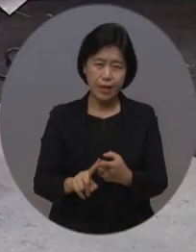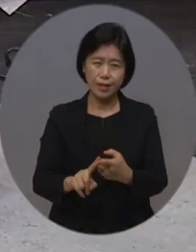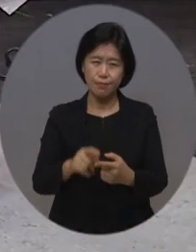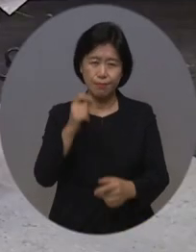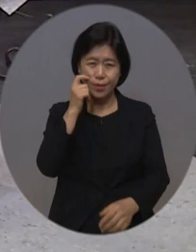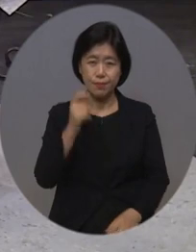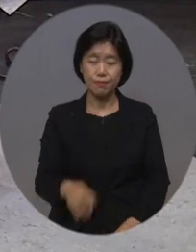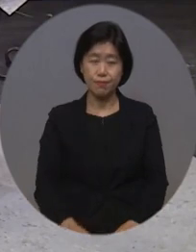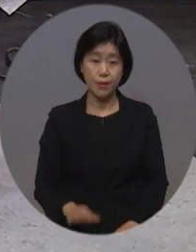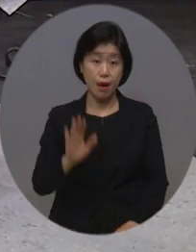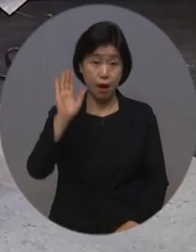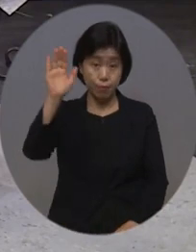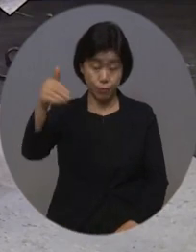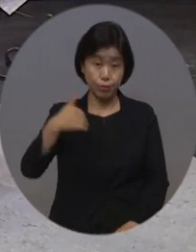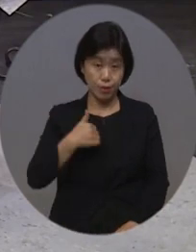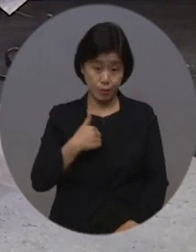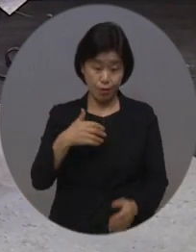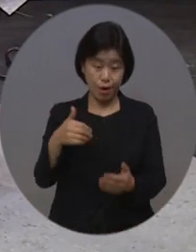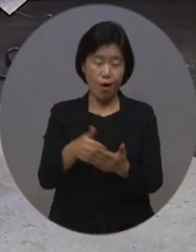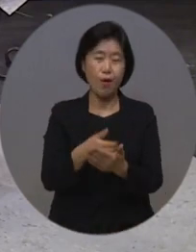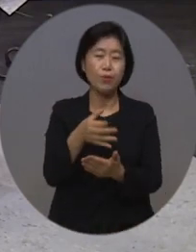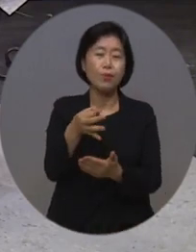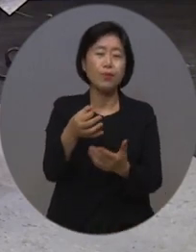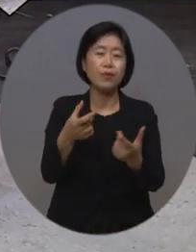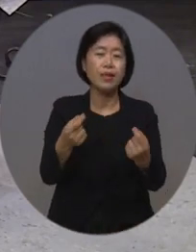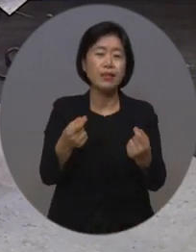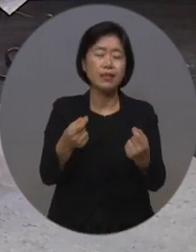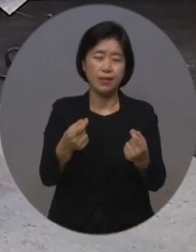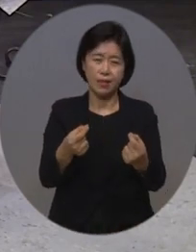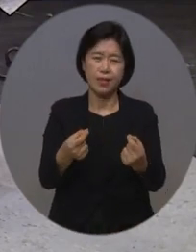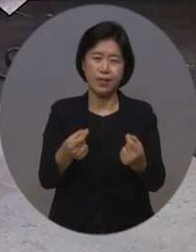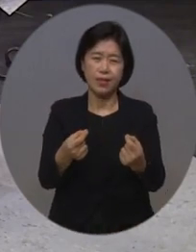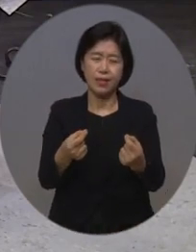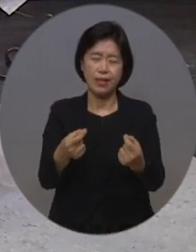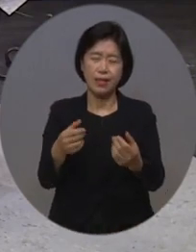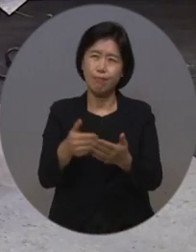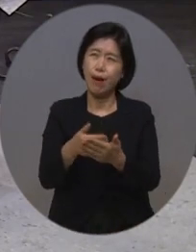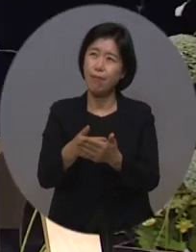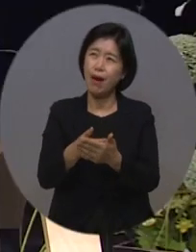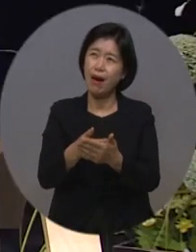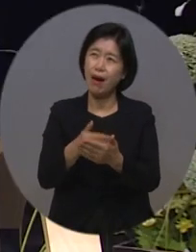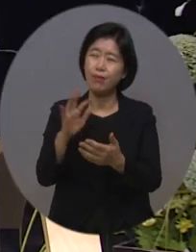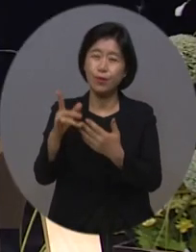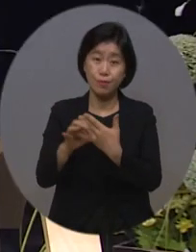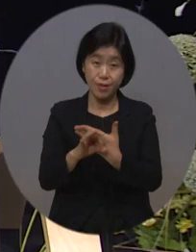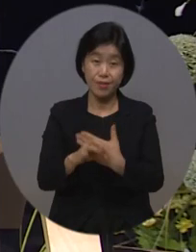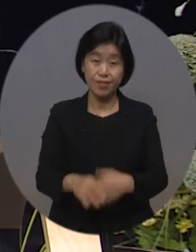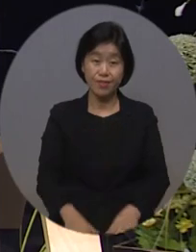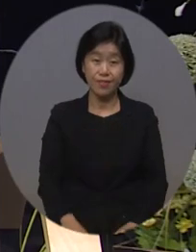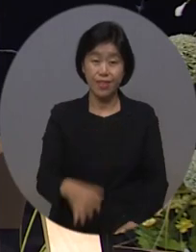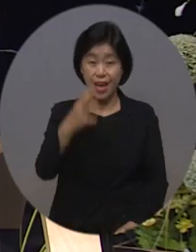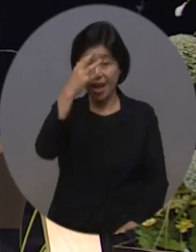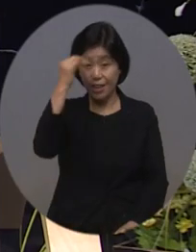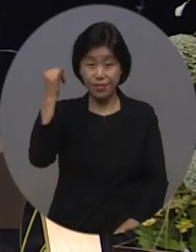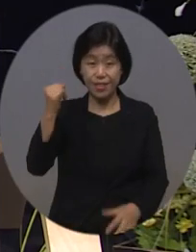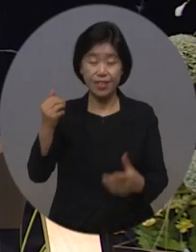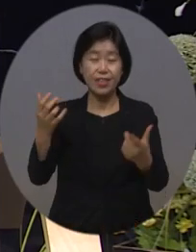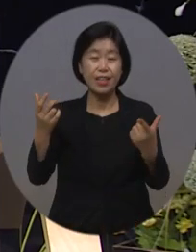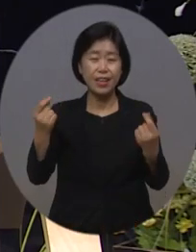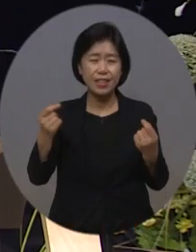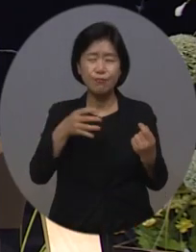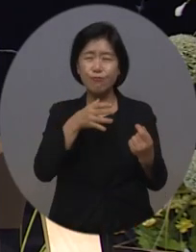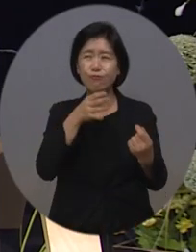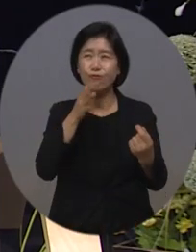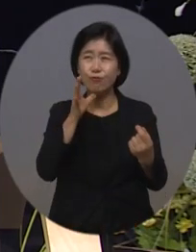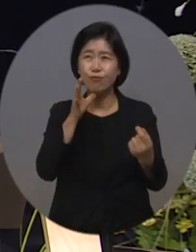훗날 저도 혼돈처럼 낡음해지면 할머니들의 벙글벙글한 생활에 담긴